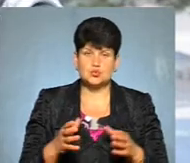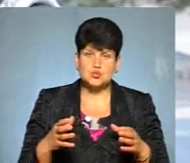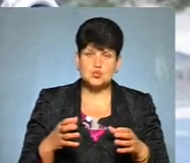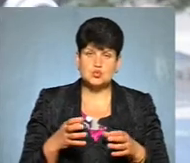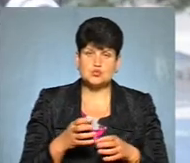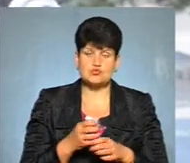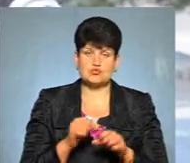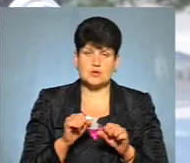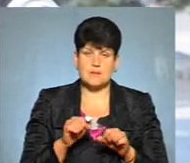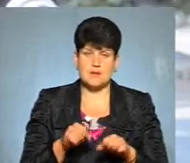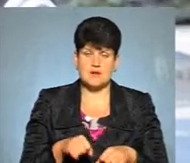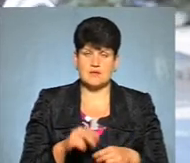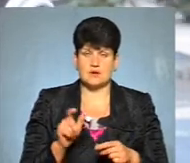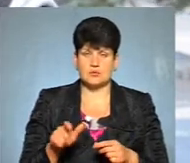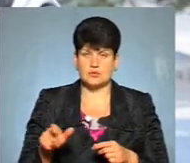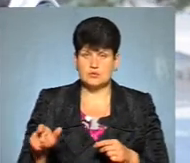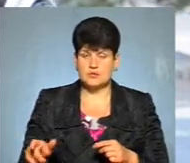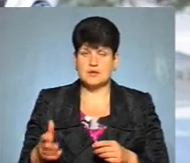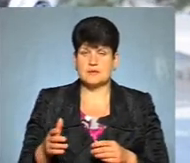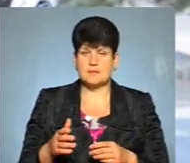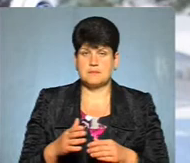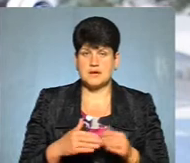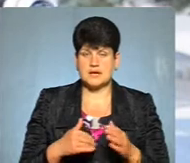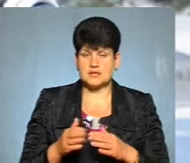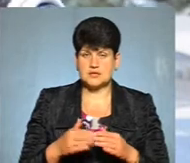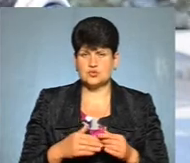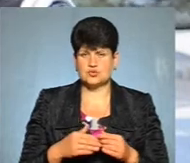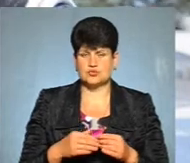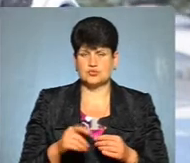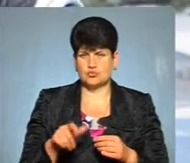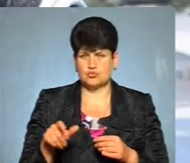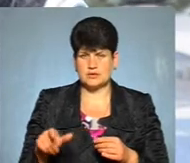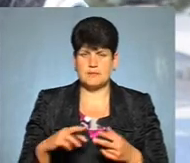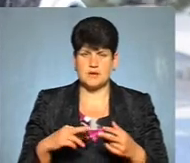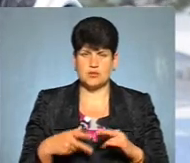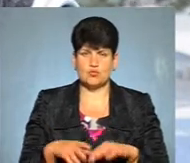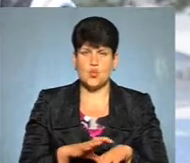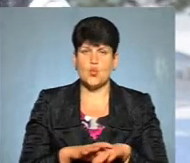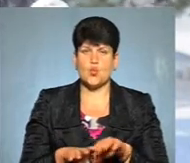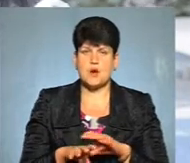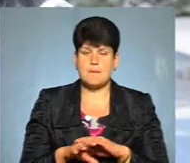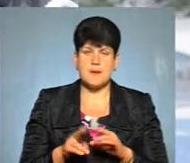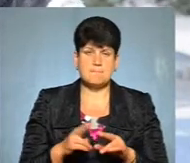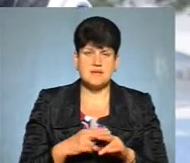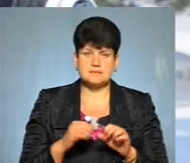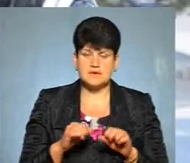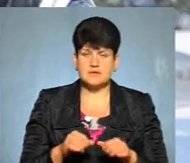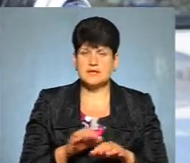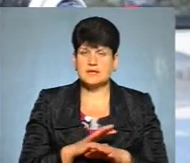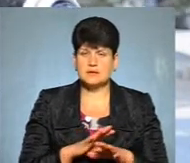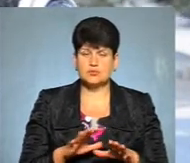права найманих працівників, фактично найманого працівника перетворює у раба безправного, який не буде мати